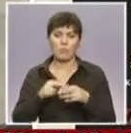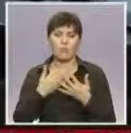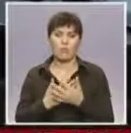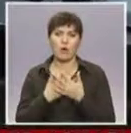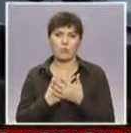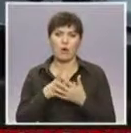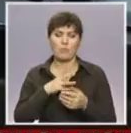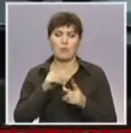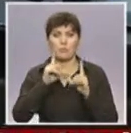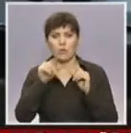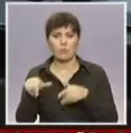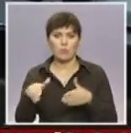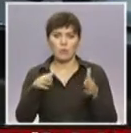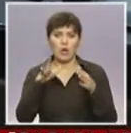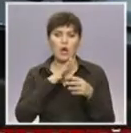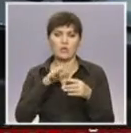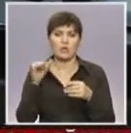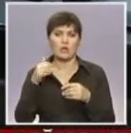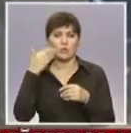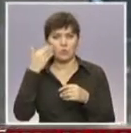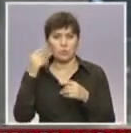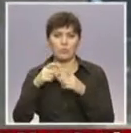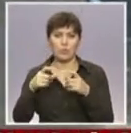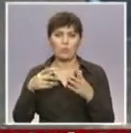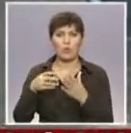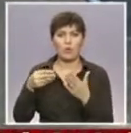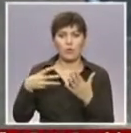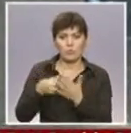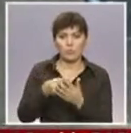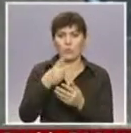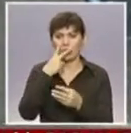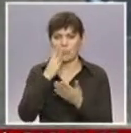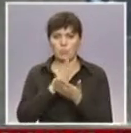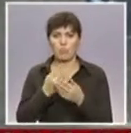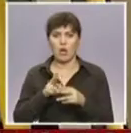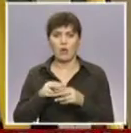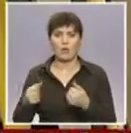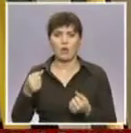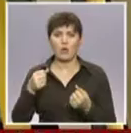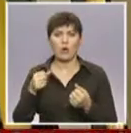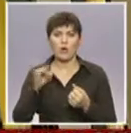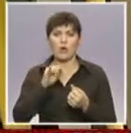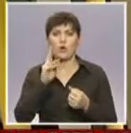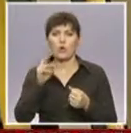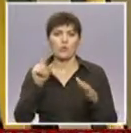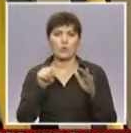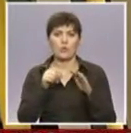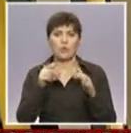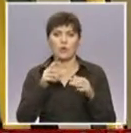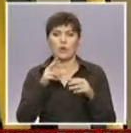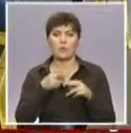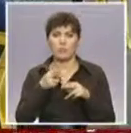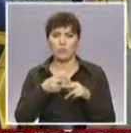қоғамдық көліктің жүріп өткен жолы және жолаушылардың оңай картасымен төлем жасағаны көрініп тұрады. Енді жол ақысын төлемей жалтарып кеткендердің жолы